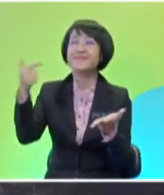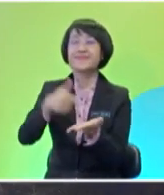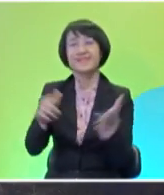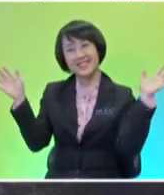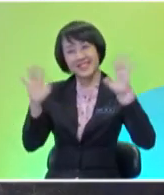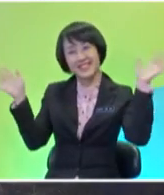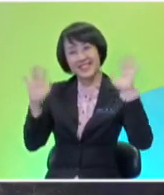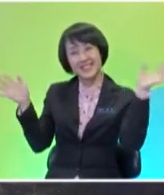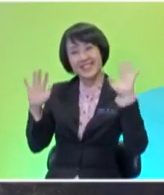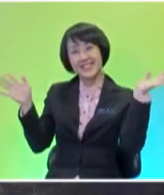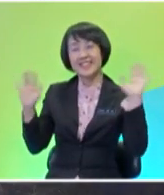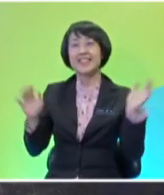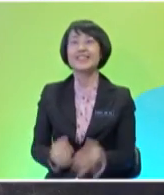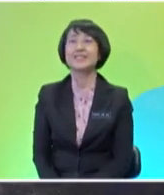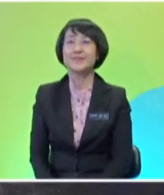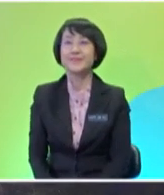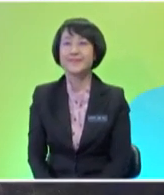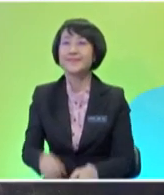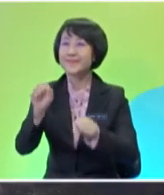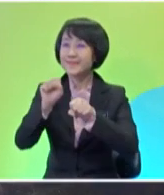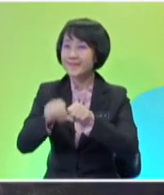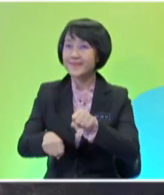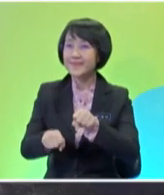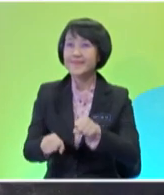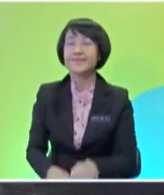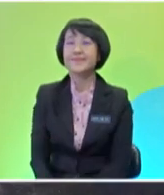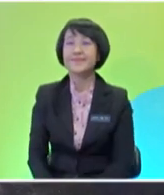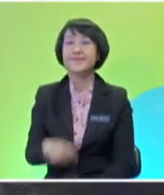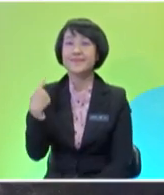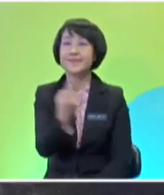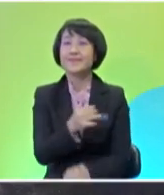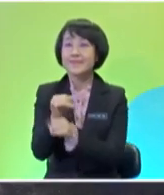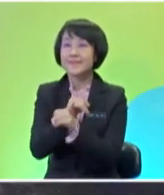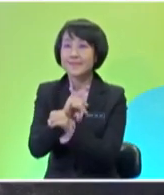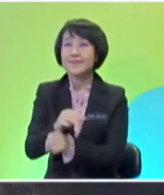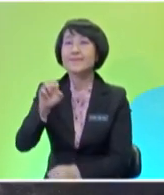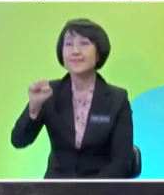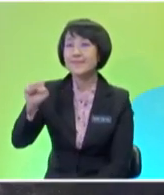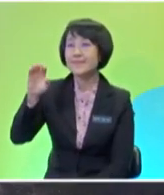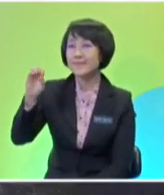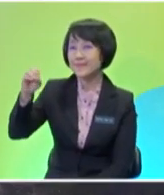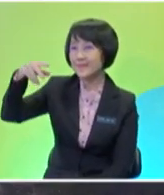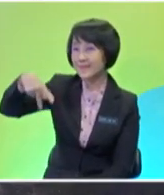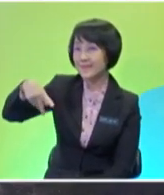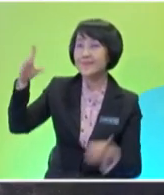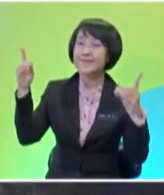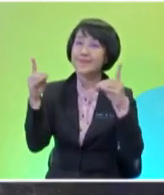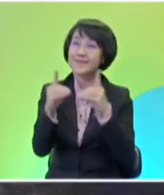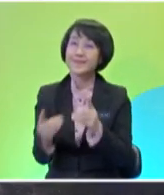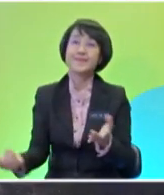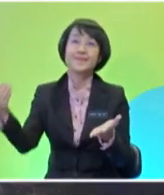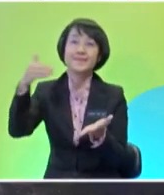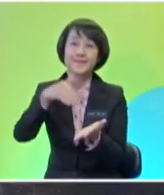Oke adik-adik semua semoga kita eee jaga Sophia itu yang kayak shopee kita jumpa lagi dalam